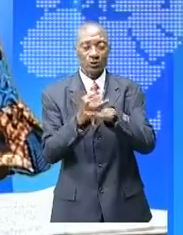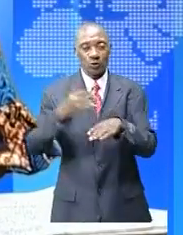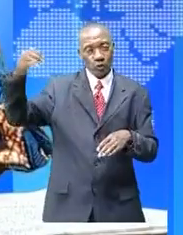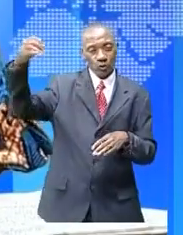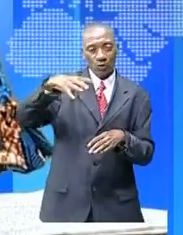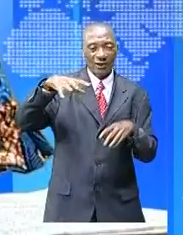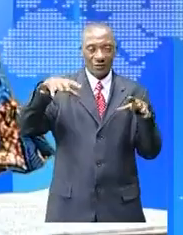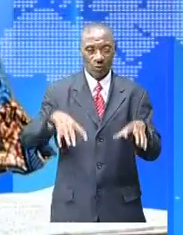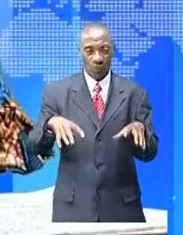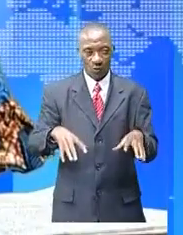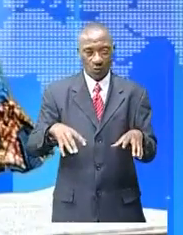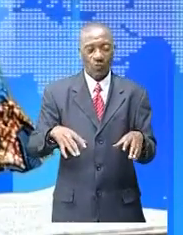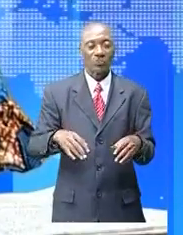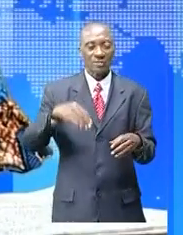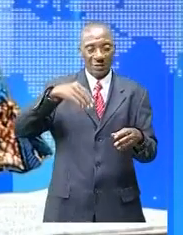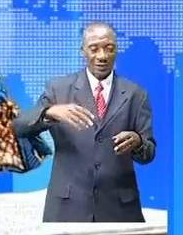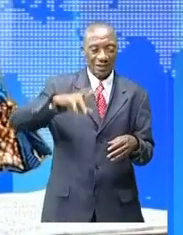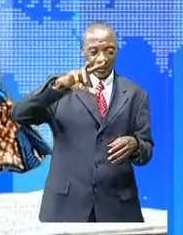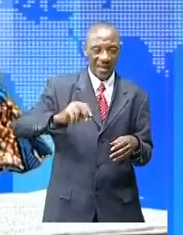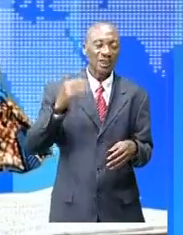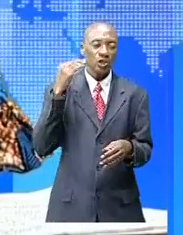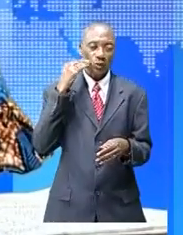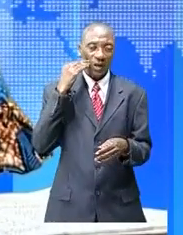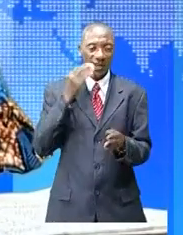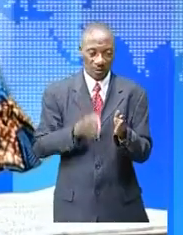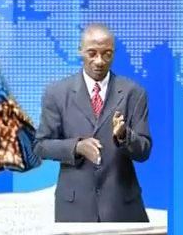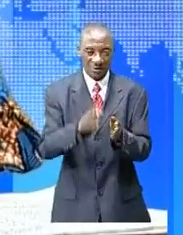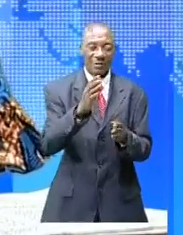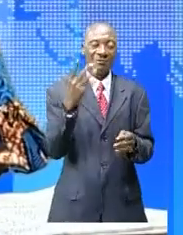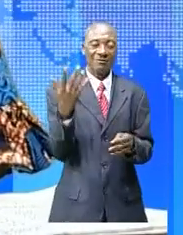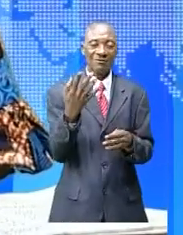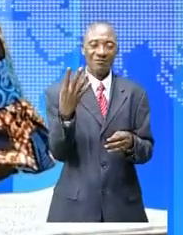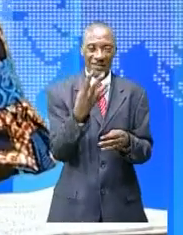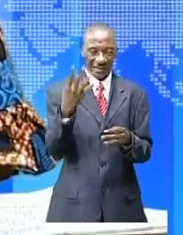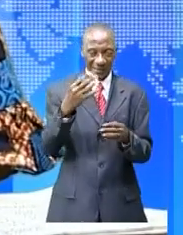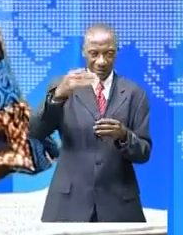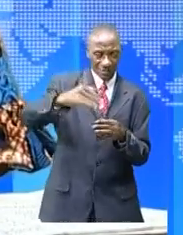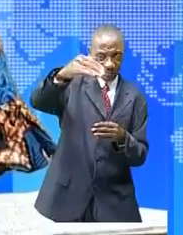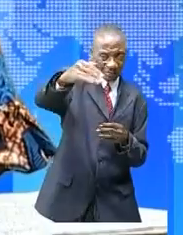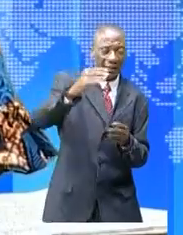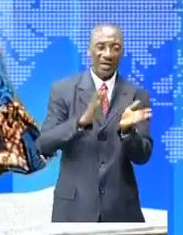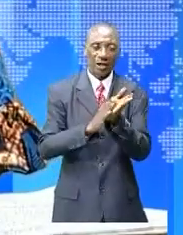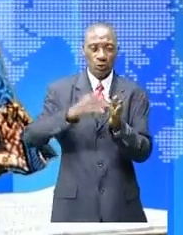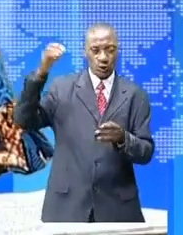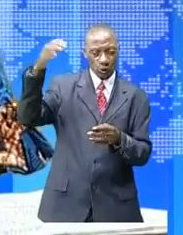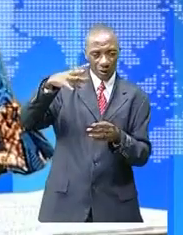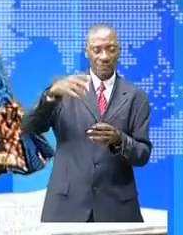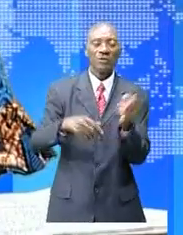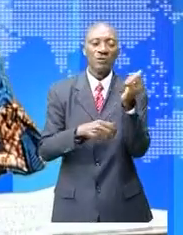30 juin et l'avenue Pierre Moulélé, ex-24 novembre, commune de la Gombe, de les sursoir sans délai. En effet,